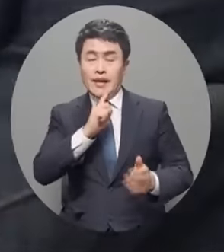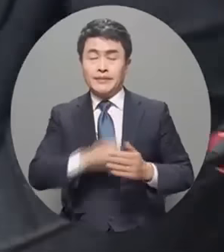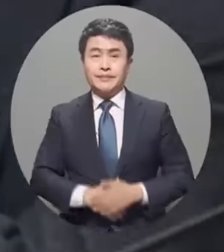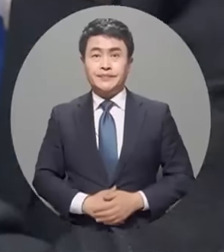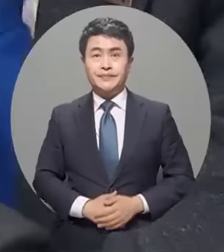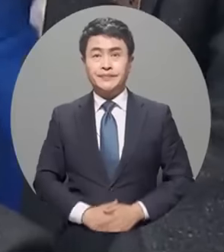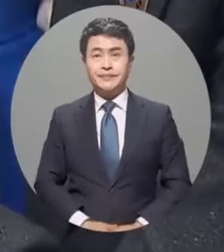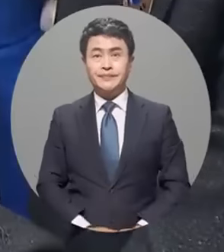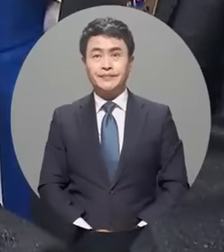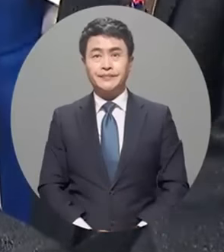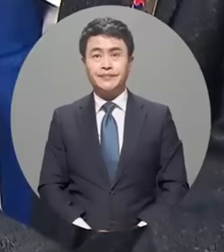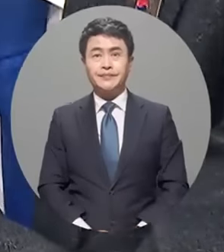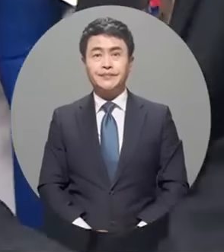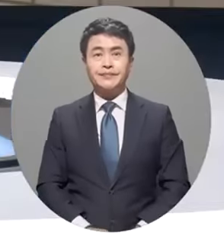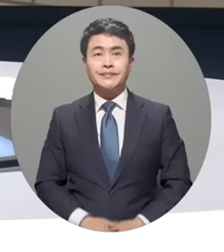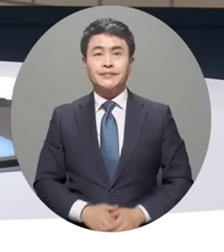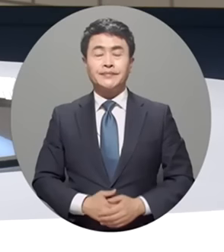뉴스 손한을입니다.